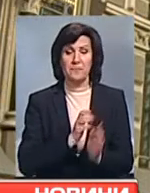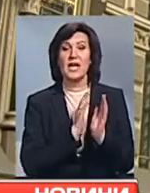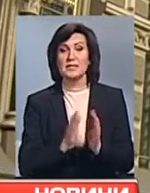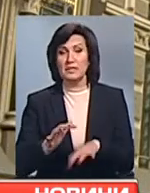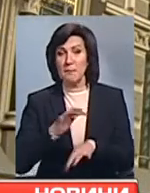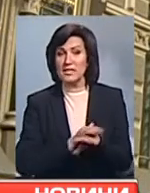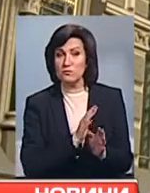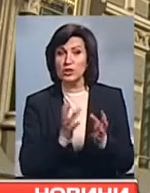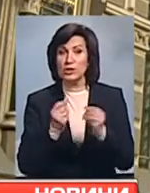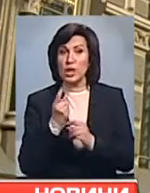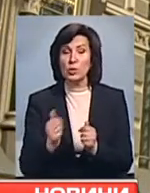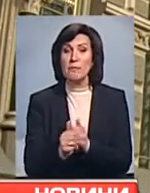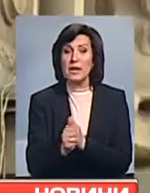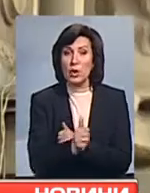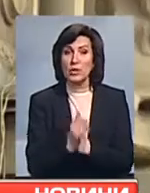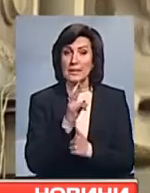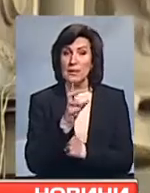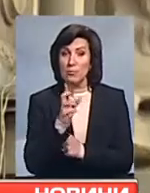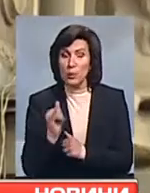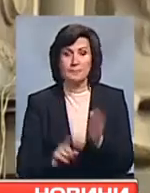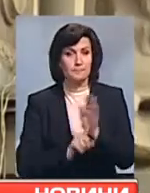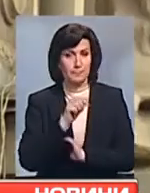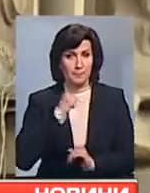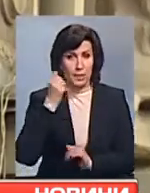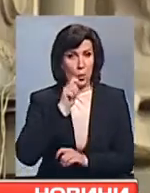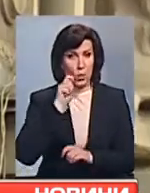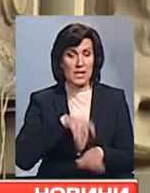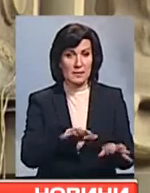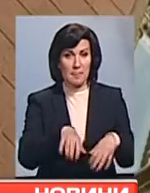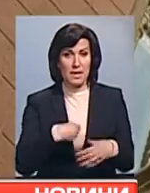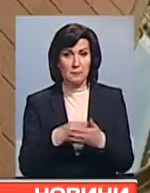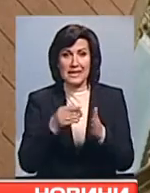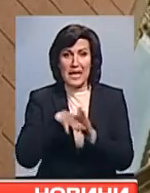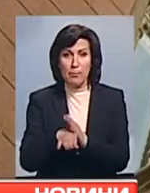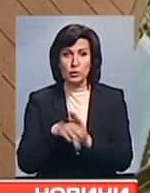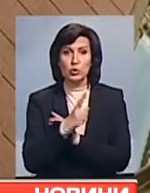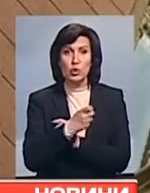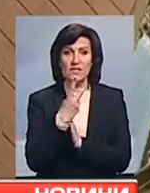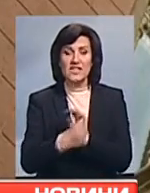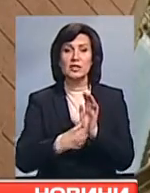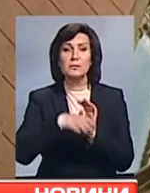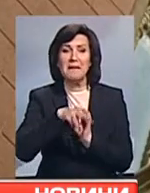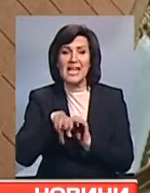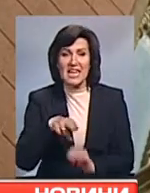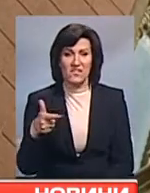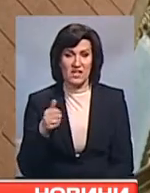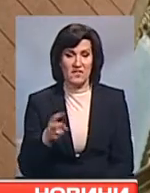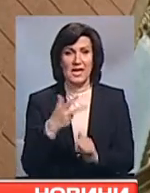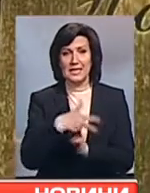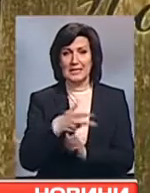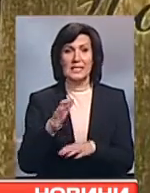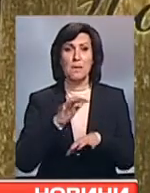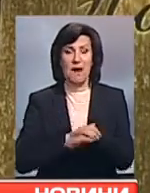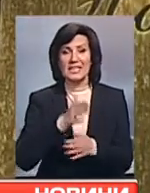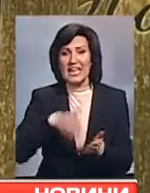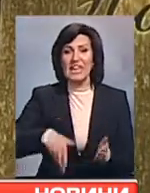Стабільність банківської системи – ще один пріоритет для НБУ. З початку року українці забрали з банків депозитів на суму 126 мільярдів гривень. 33